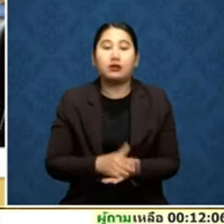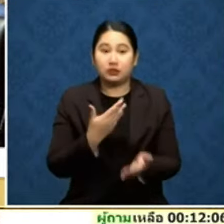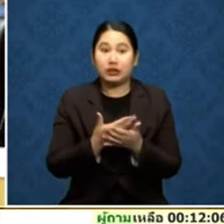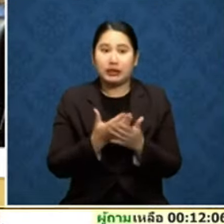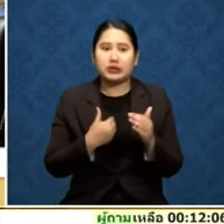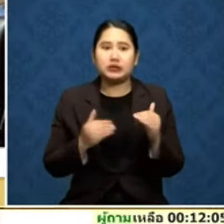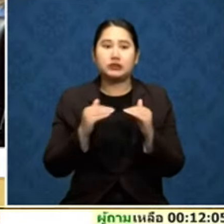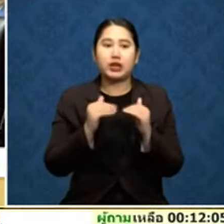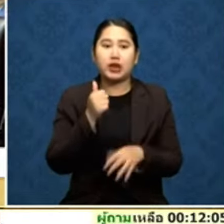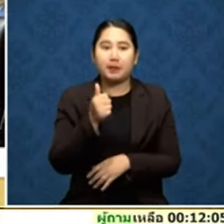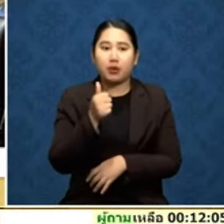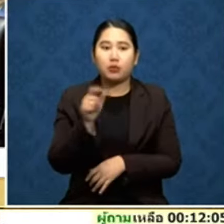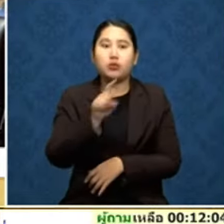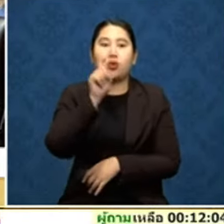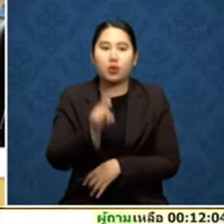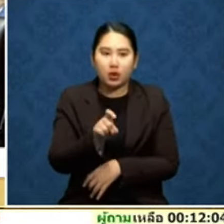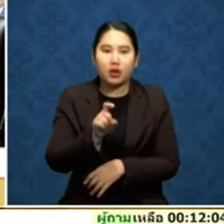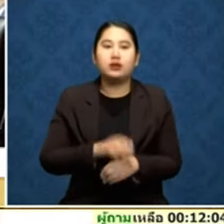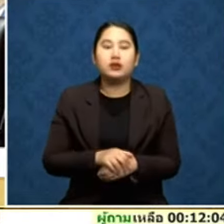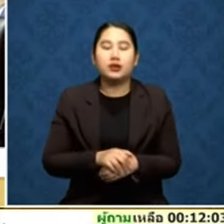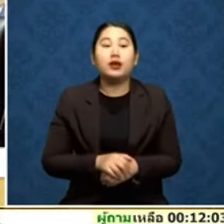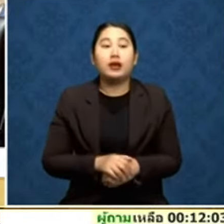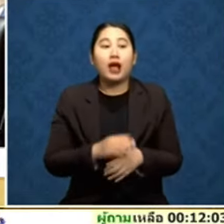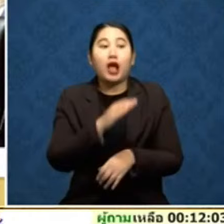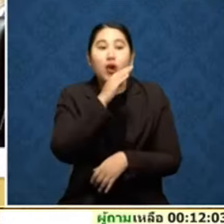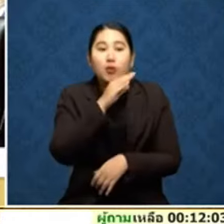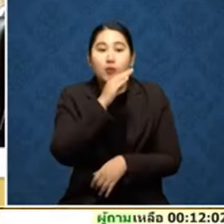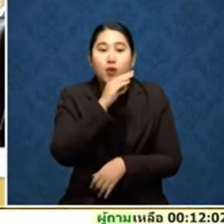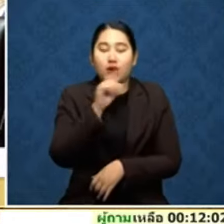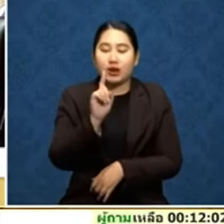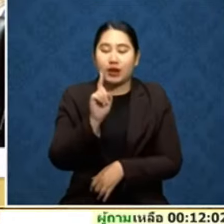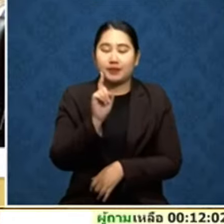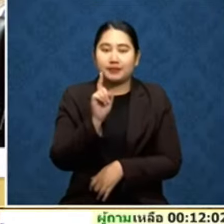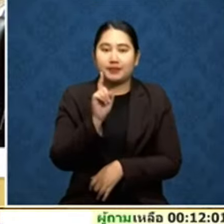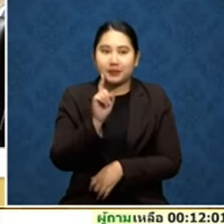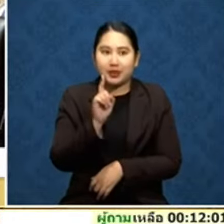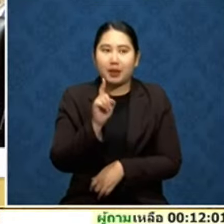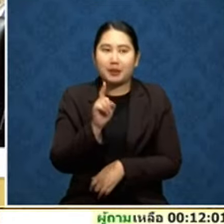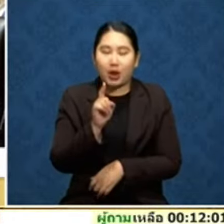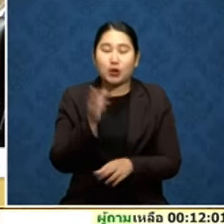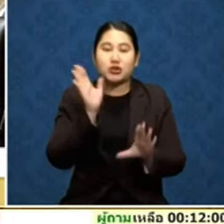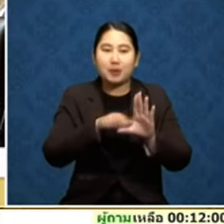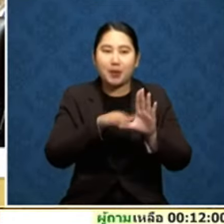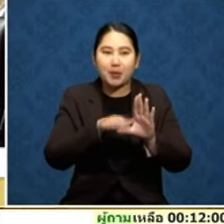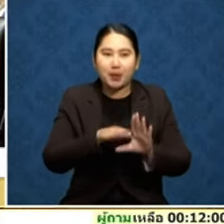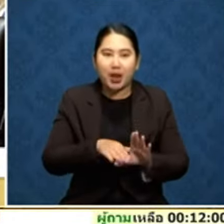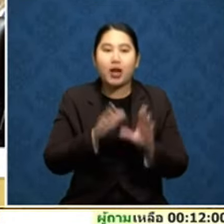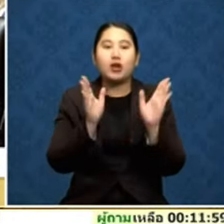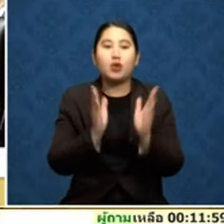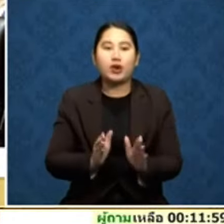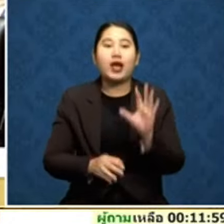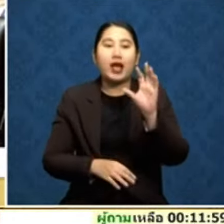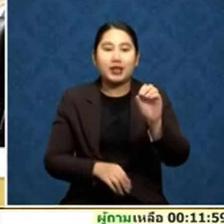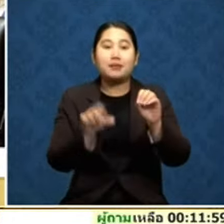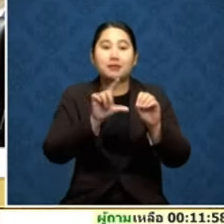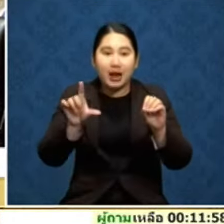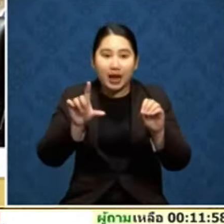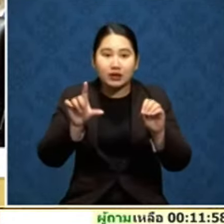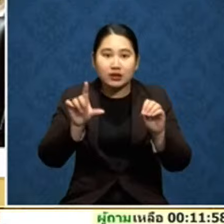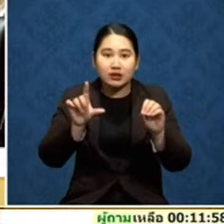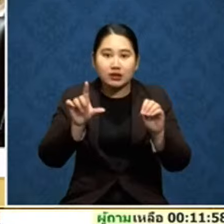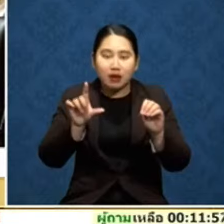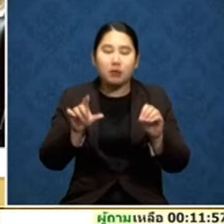ทธิ์อยู่หรือไม่นะคะแล้วถ้ามีมาครบ50ล้านคนจริงๆอีก 50,000 ล้านจะเอาเงินที่ไหนม